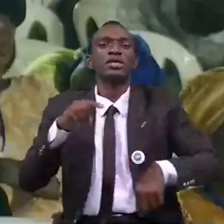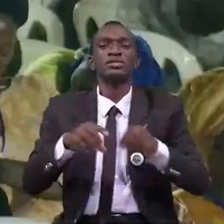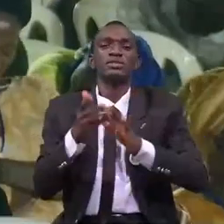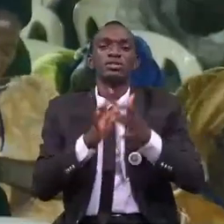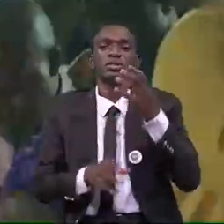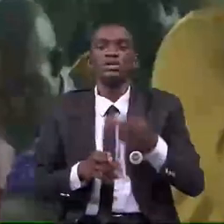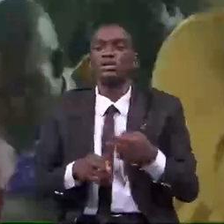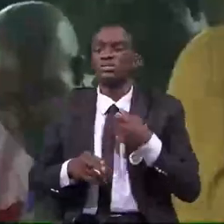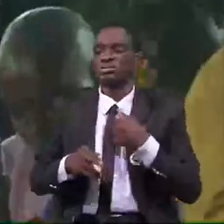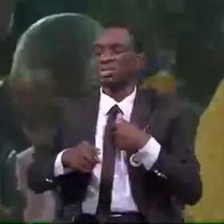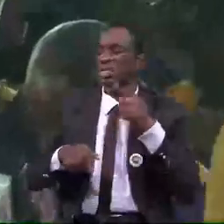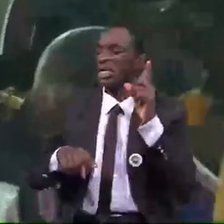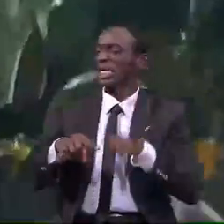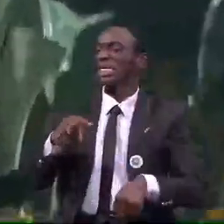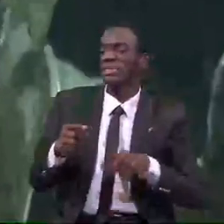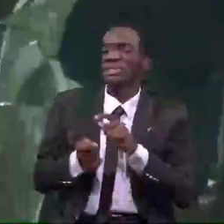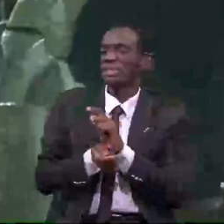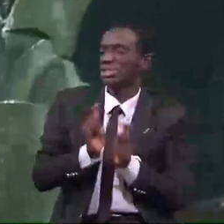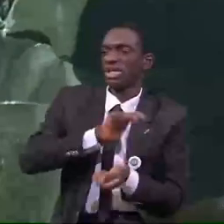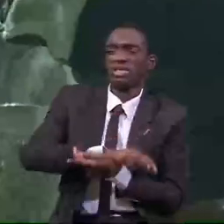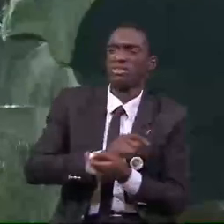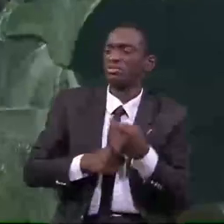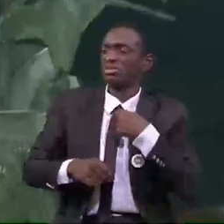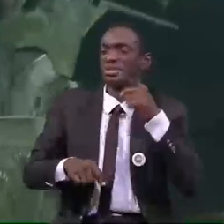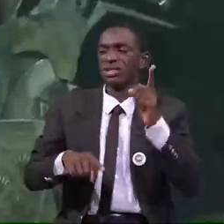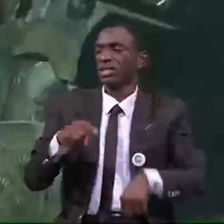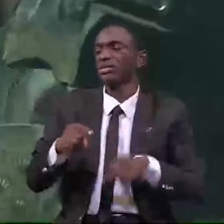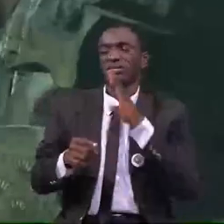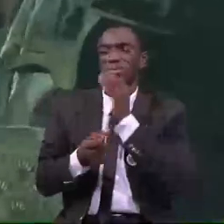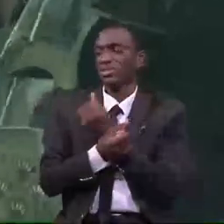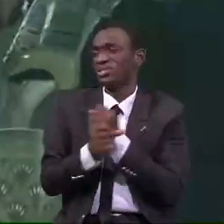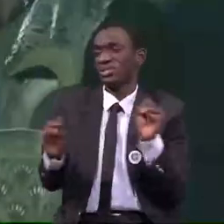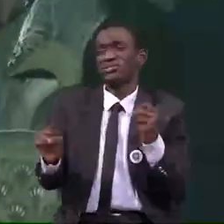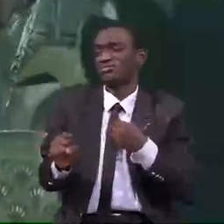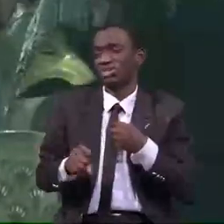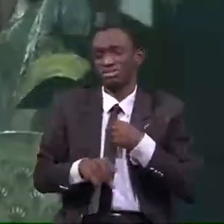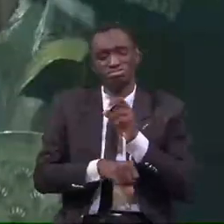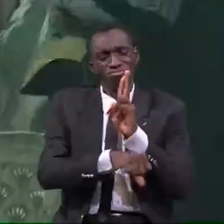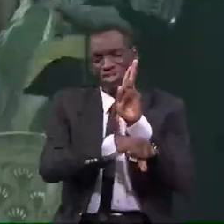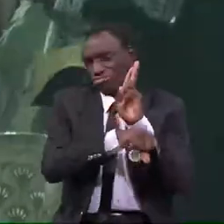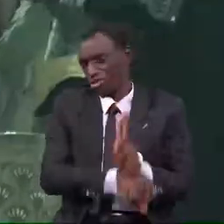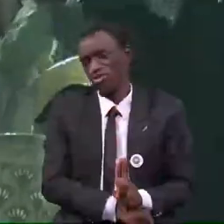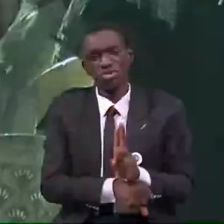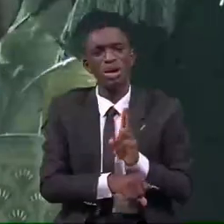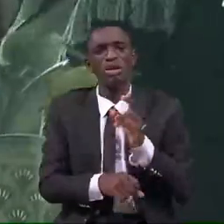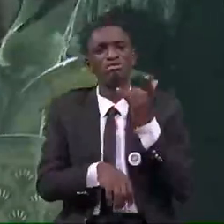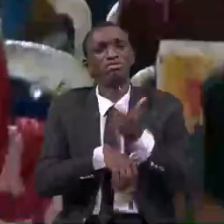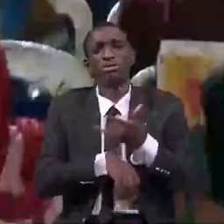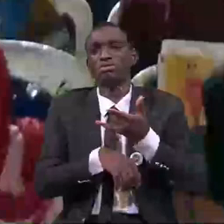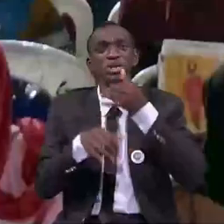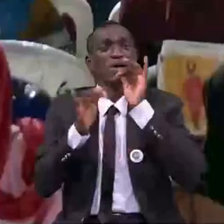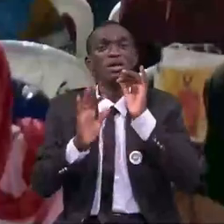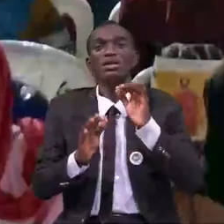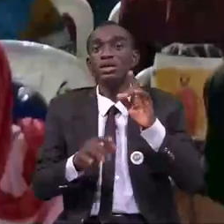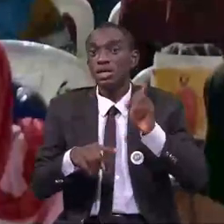soir je ne peux pas être sauvé je suis un IVR terrible je ne peux pas